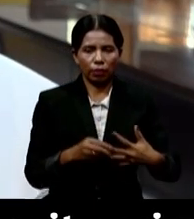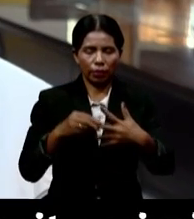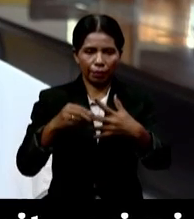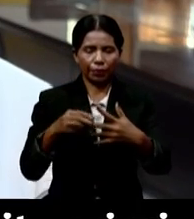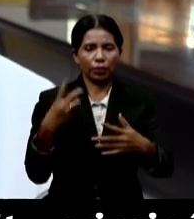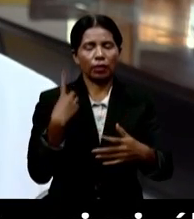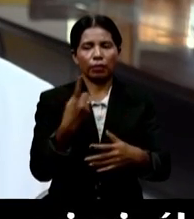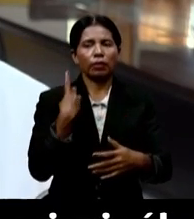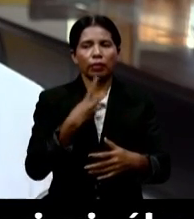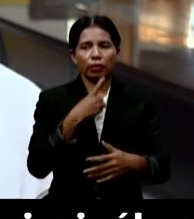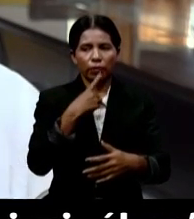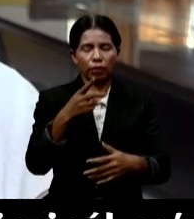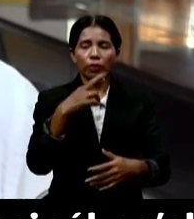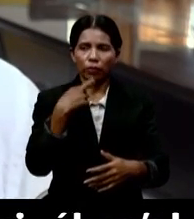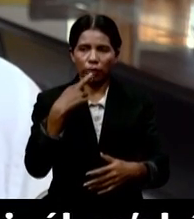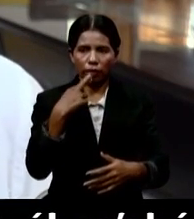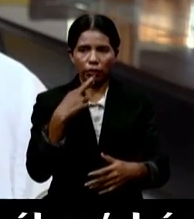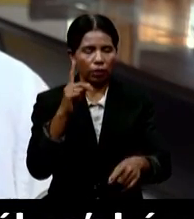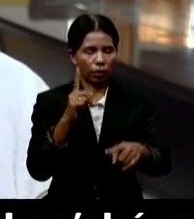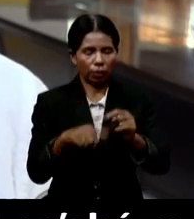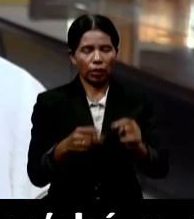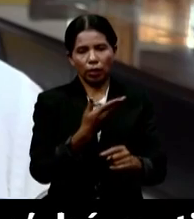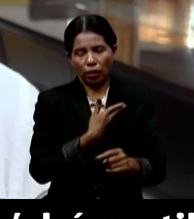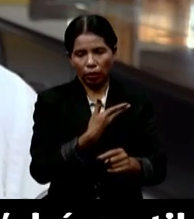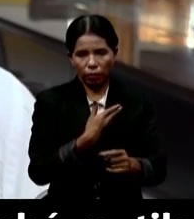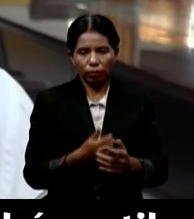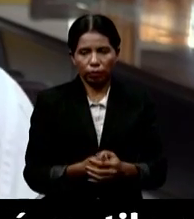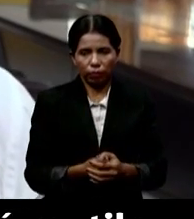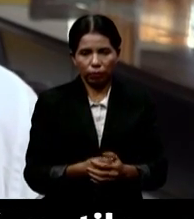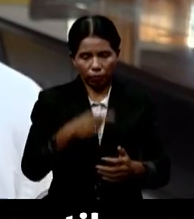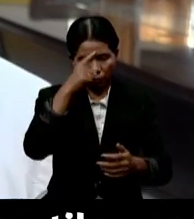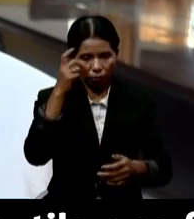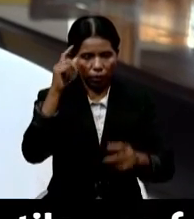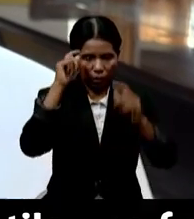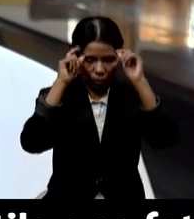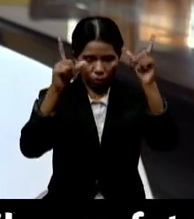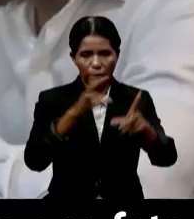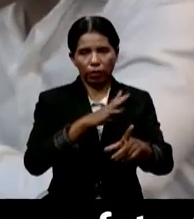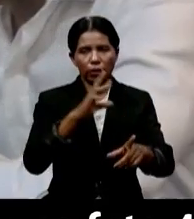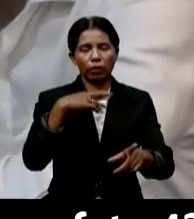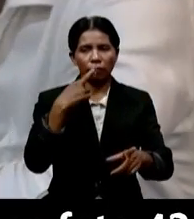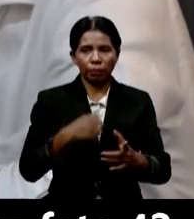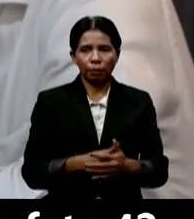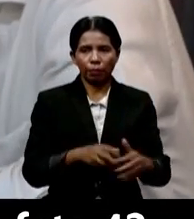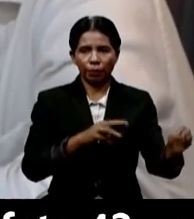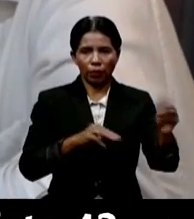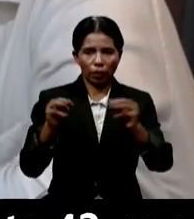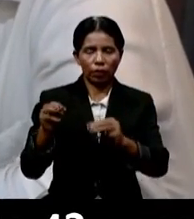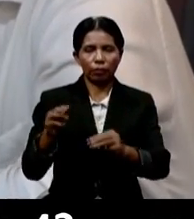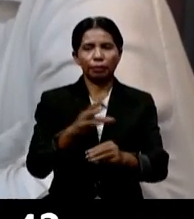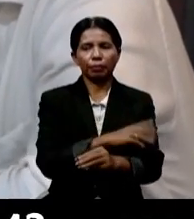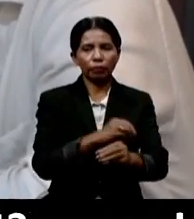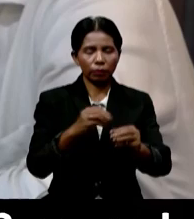sembilan kita tetap baik. Fos ni maka presiden label bos lihat tambah kita Timor ni tetap ni pak fos. Mudah se persentase indice